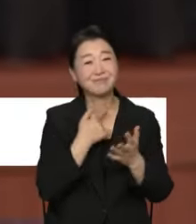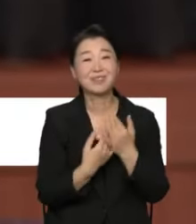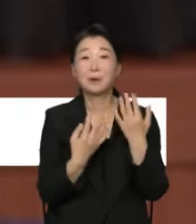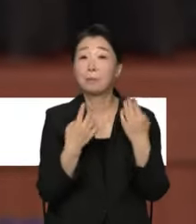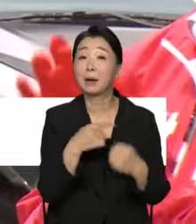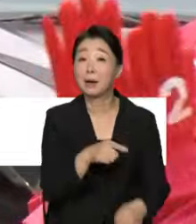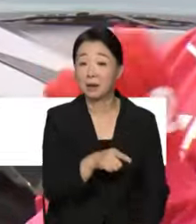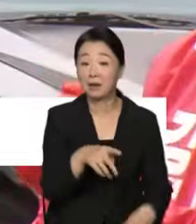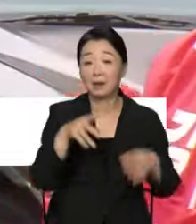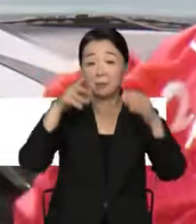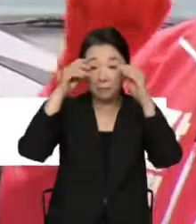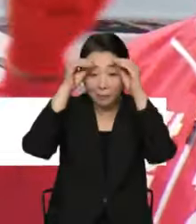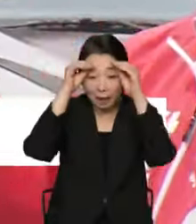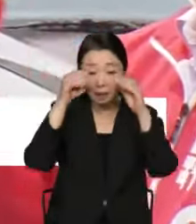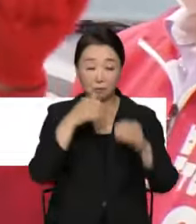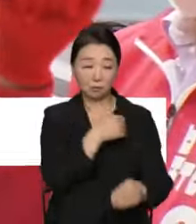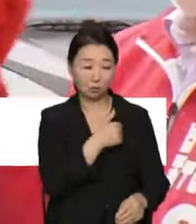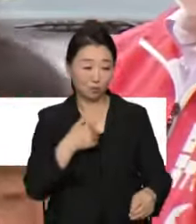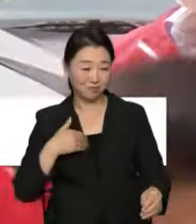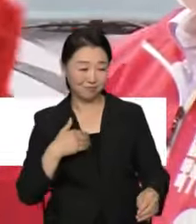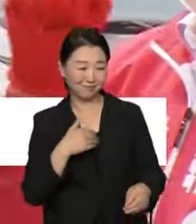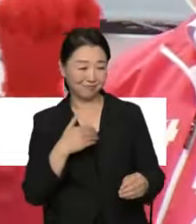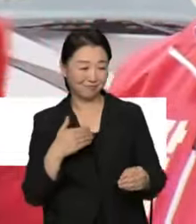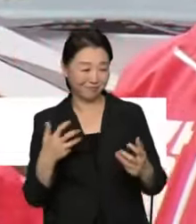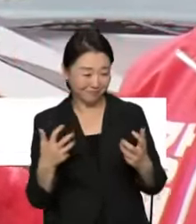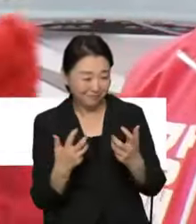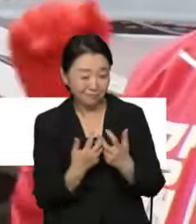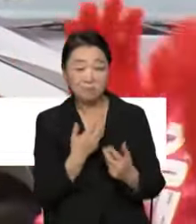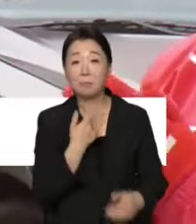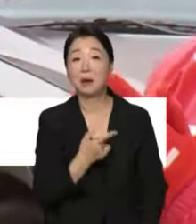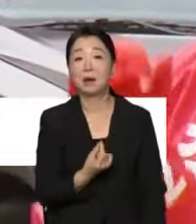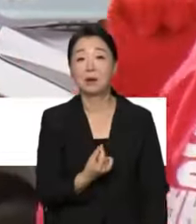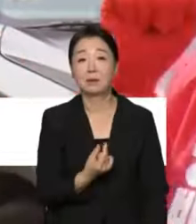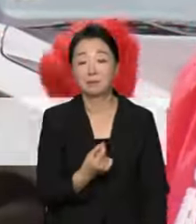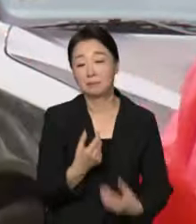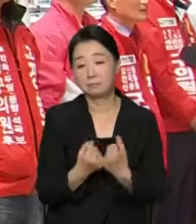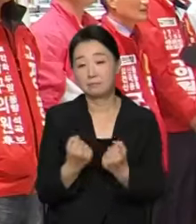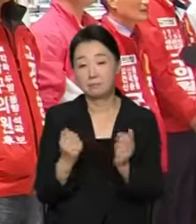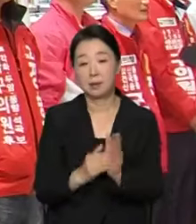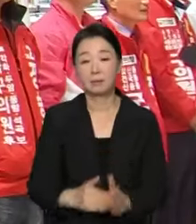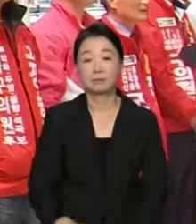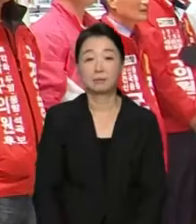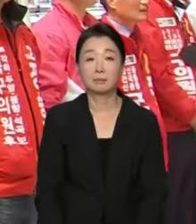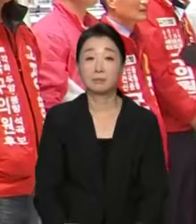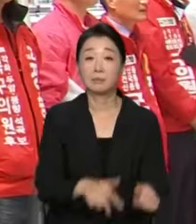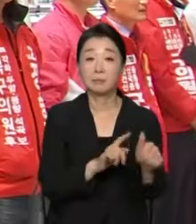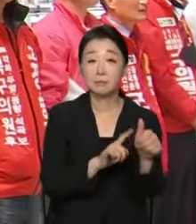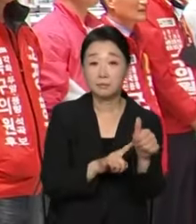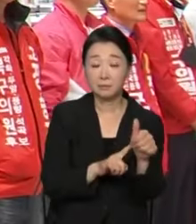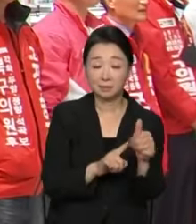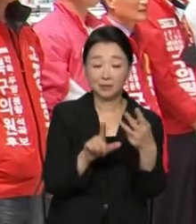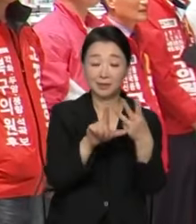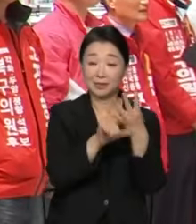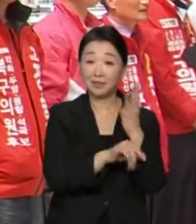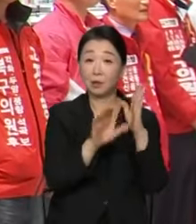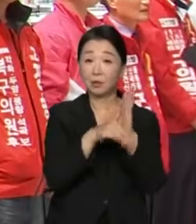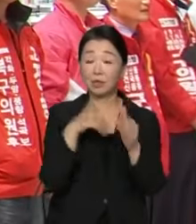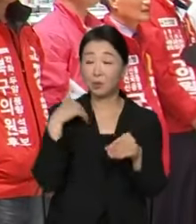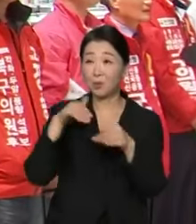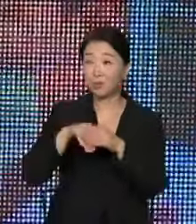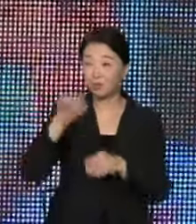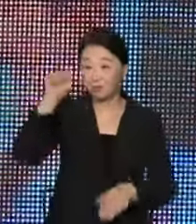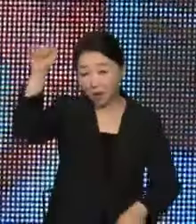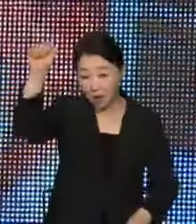갖추고 있어 충분한 자격과 역량을 갖추고 있다고 판단했다고 해명했습니다. 주감사는 지난 4월 총선에